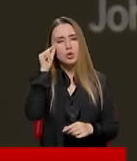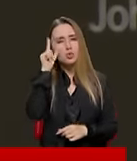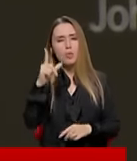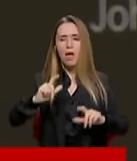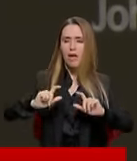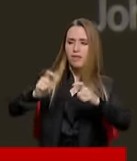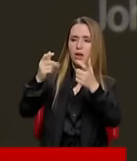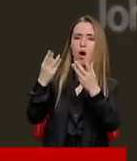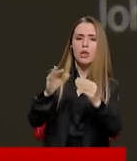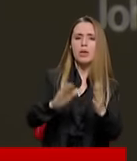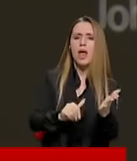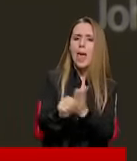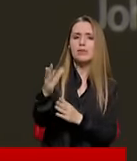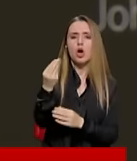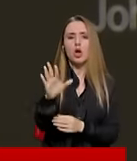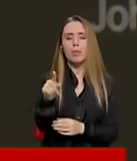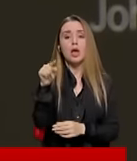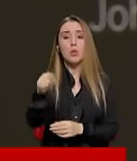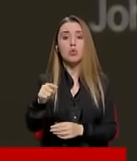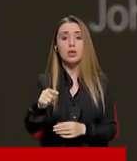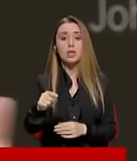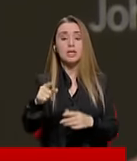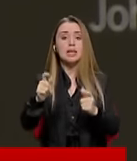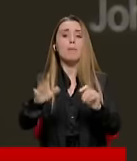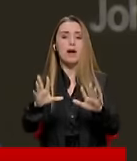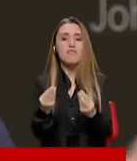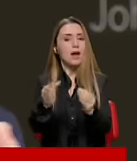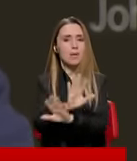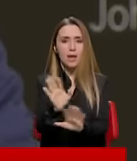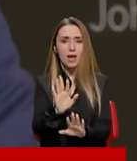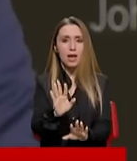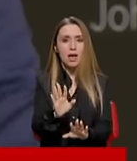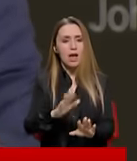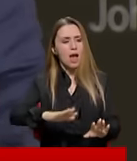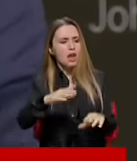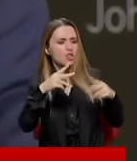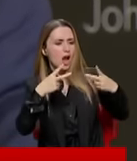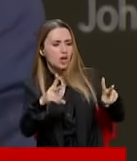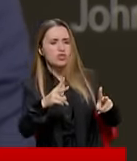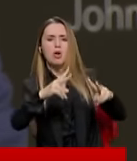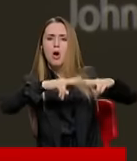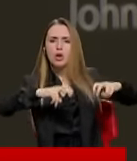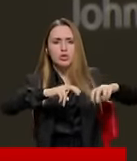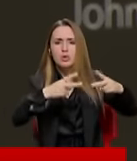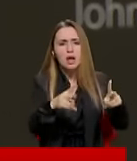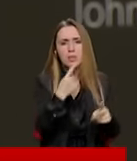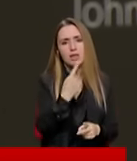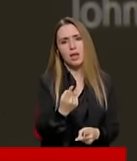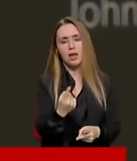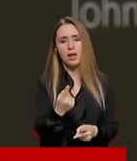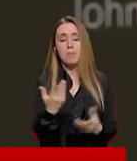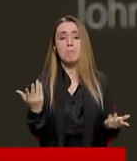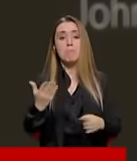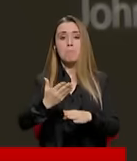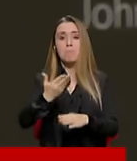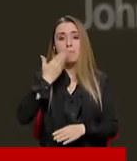iftira da olabilir her şey olabilir Bunları taşımak yerine buyurun her şeyi göz önünde istediğinizi araştırabilirsiniz kaldı ki mesela